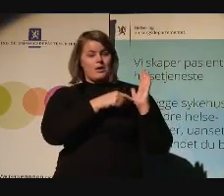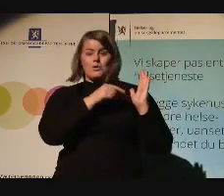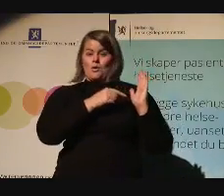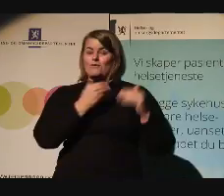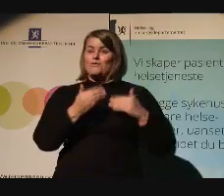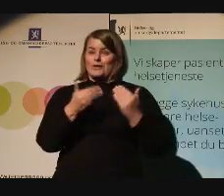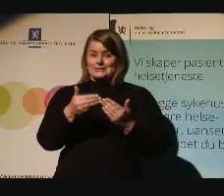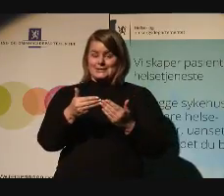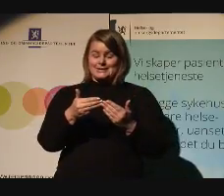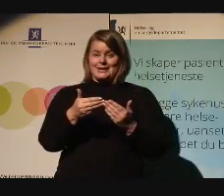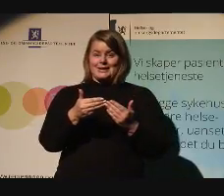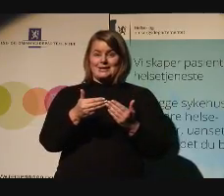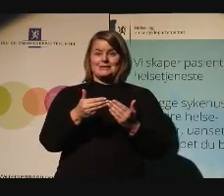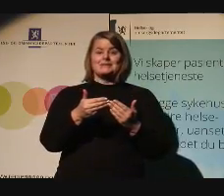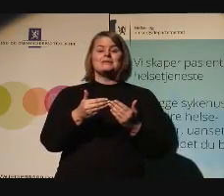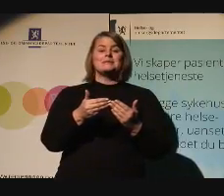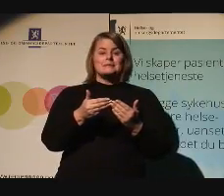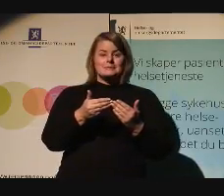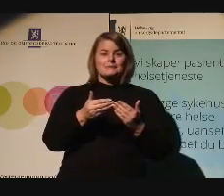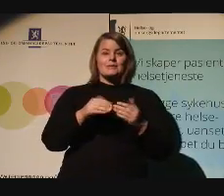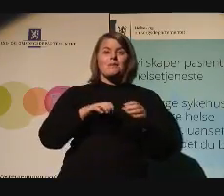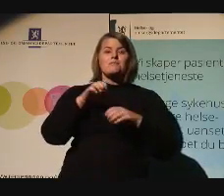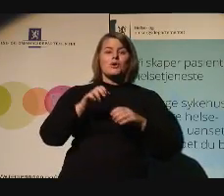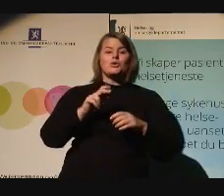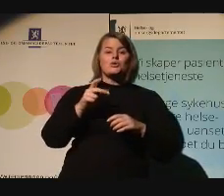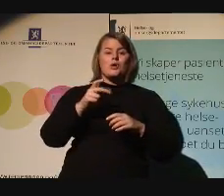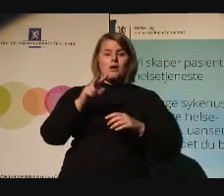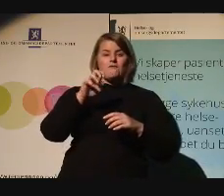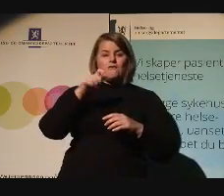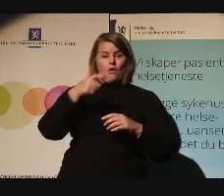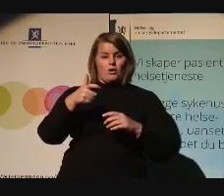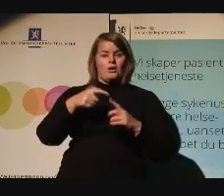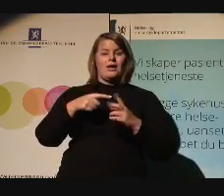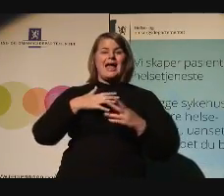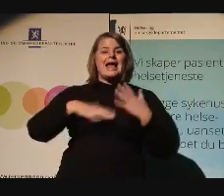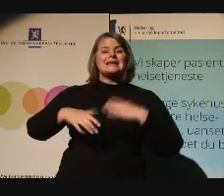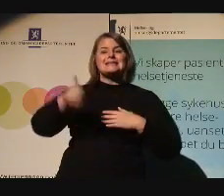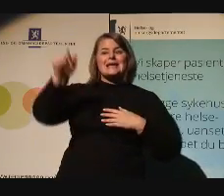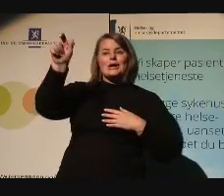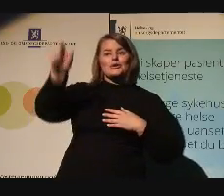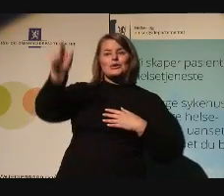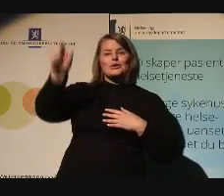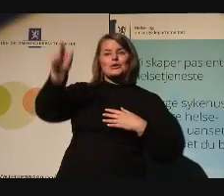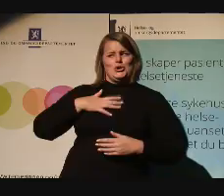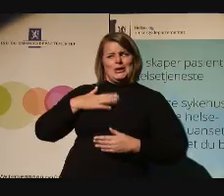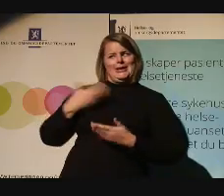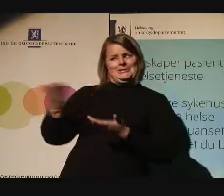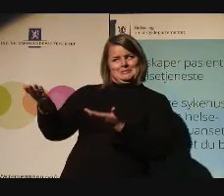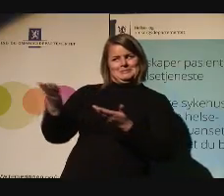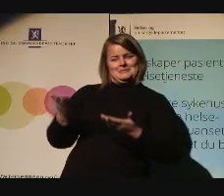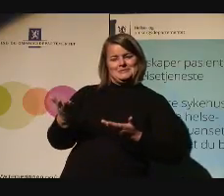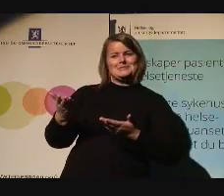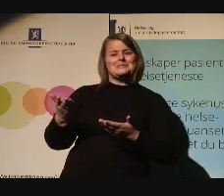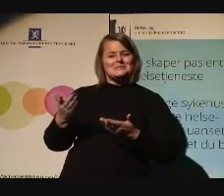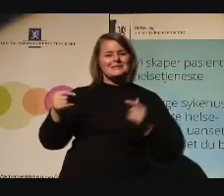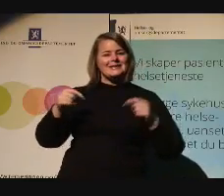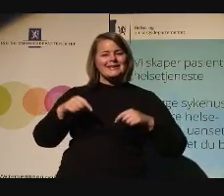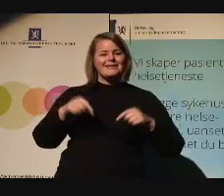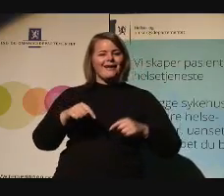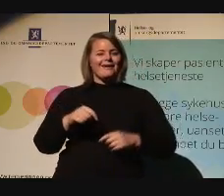kommet til Bjørn Gullvåg, til helsedirektøren. Veldig hyggelig å kunne introdusere Bjørn. Du skal i